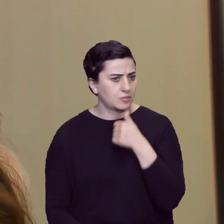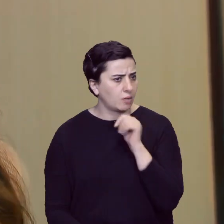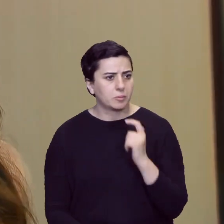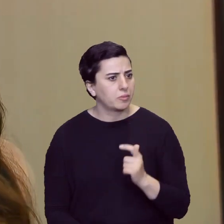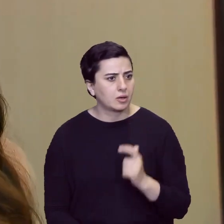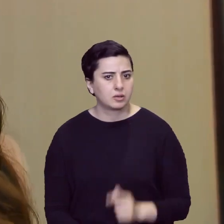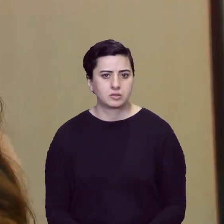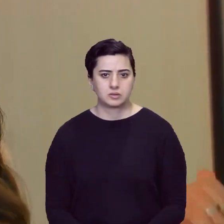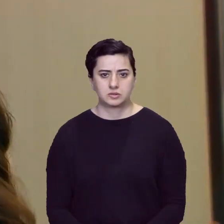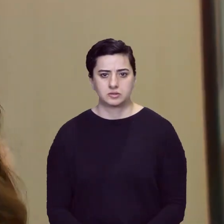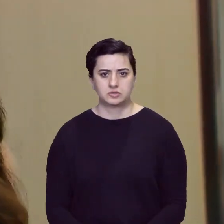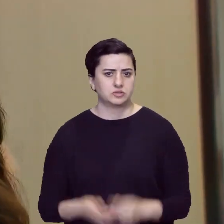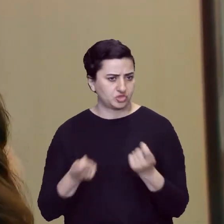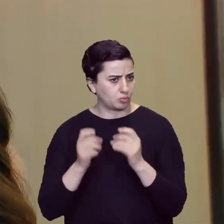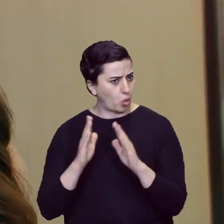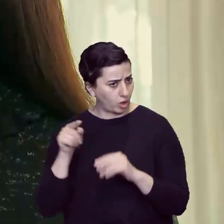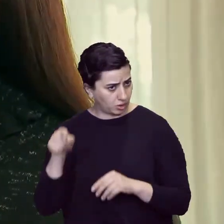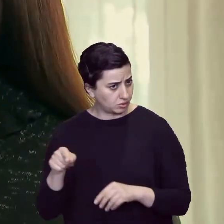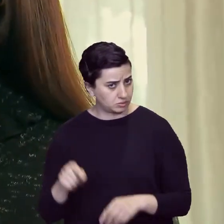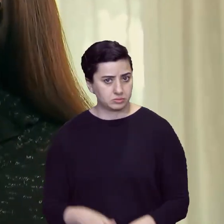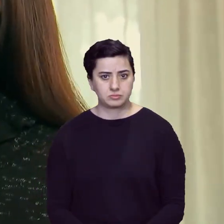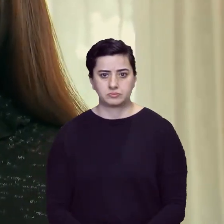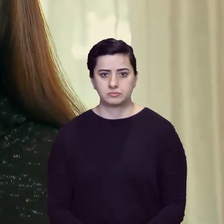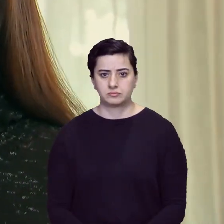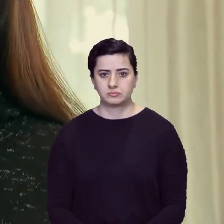Abim nerede? Çalışma odasında mı?